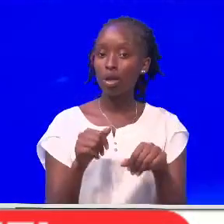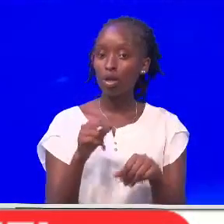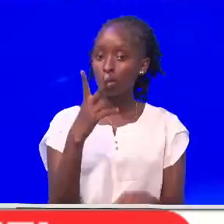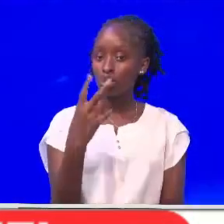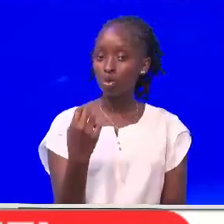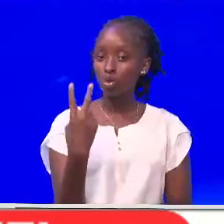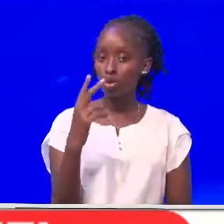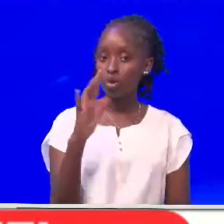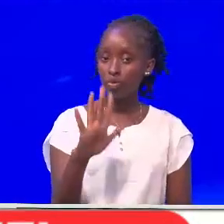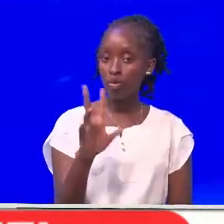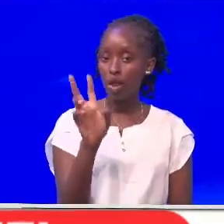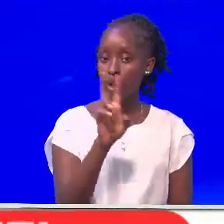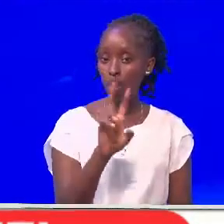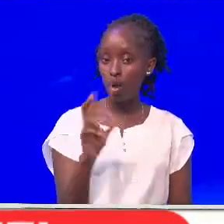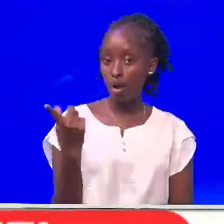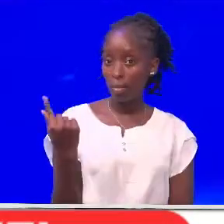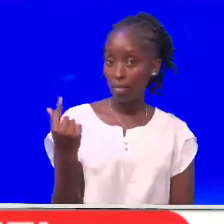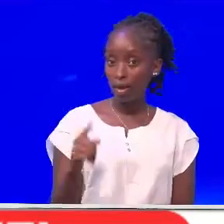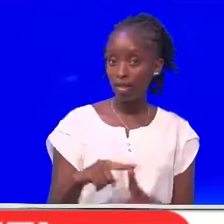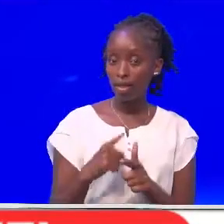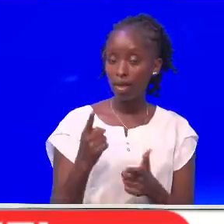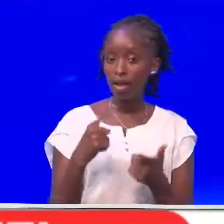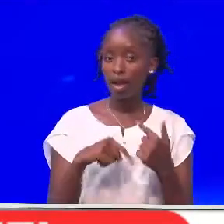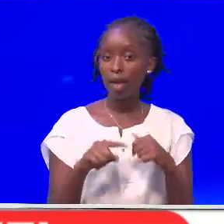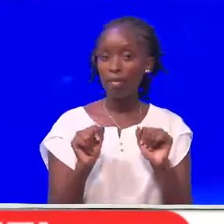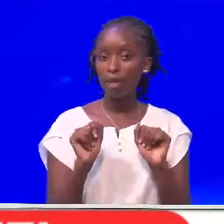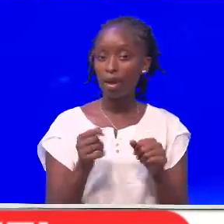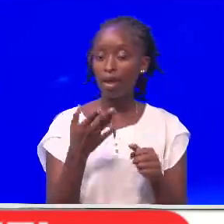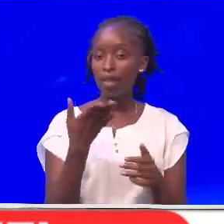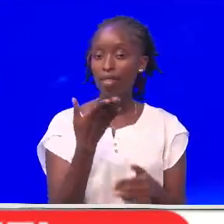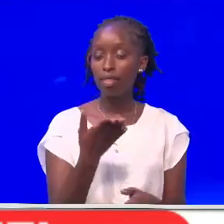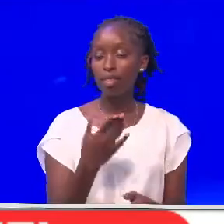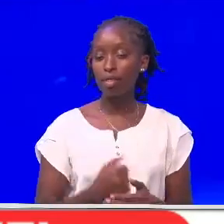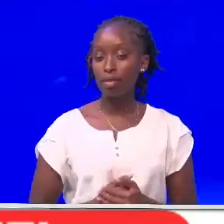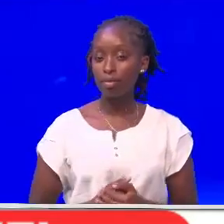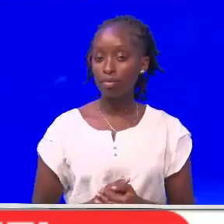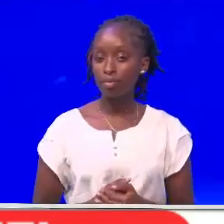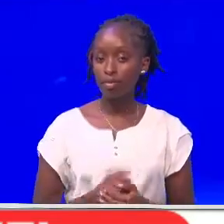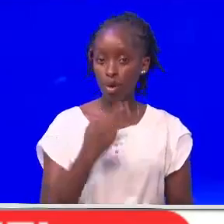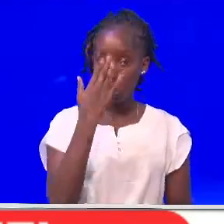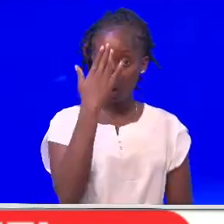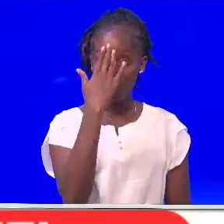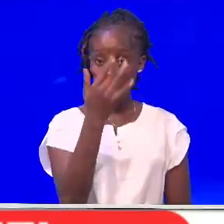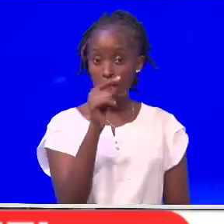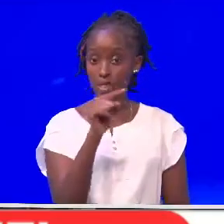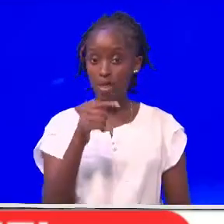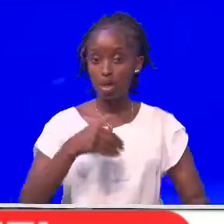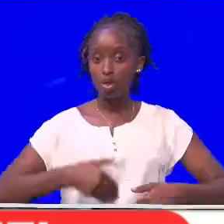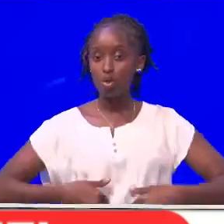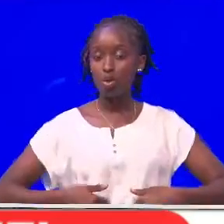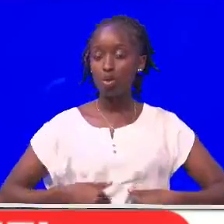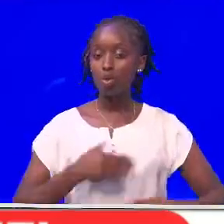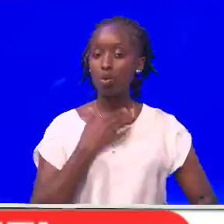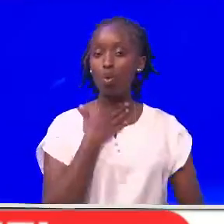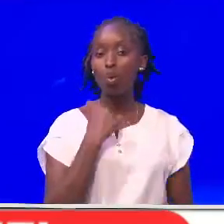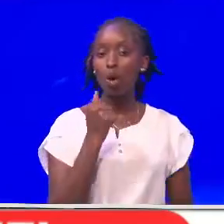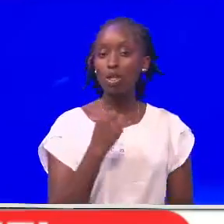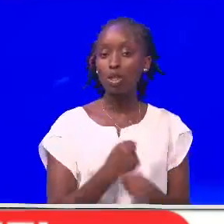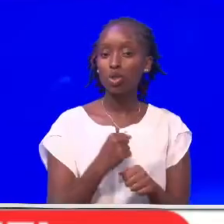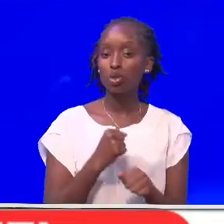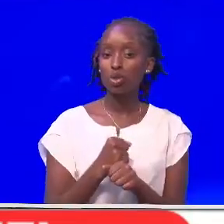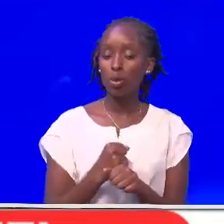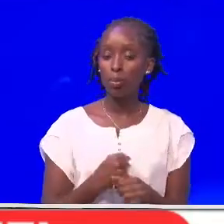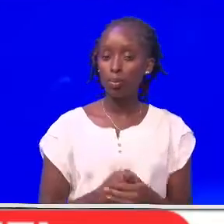2025, tena tutafute pesa tukuje tena tulete magari mengine hapa, kwa sababu vijana wanataka kazi. Hatujawahi